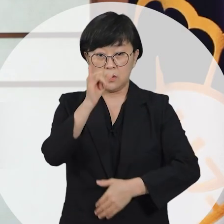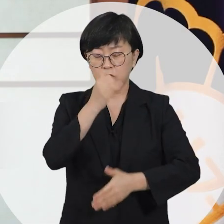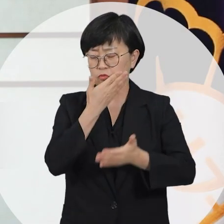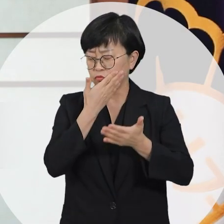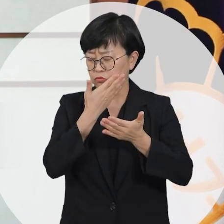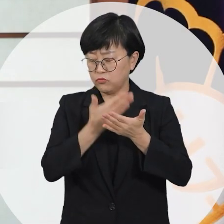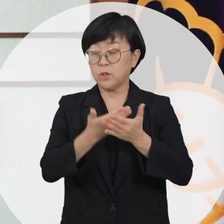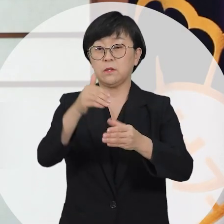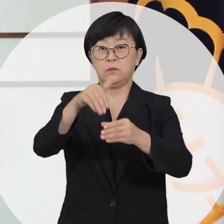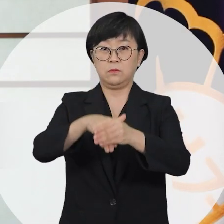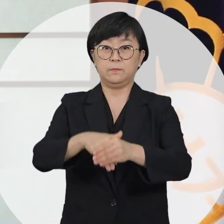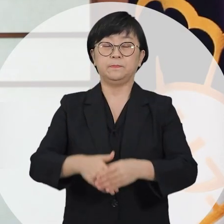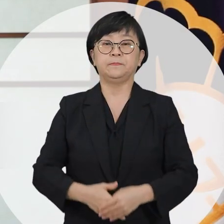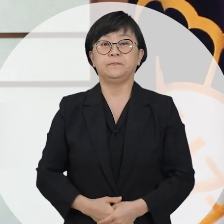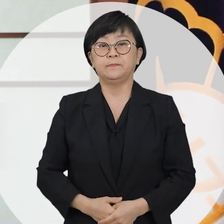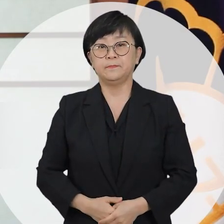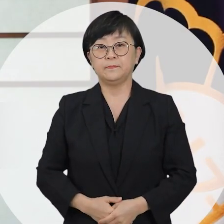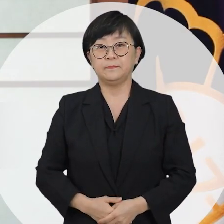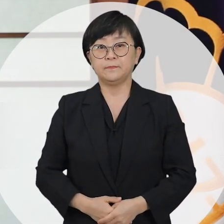중요한 선거입니다.